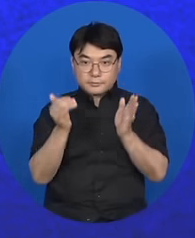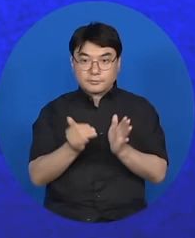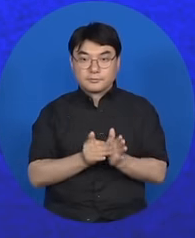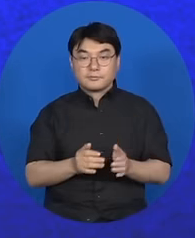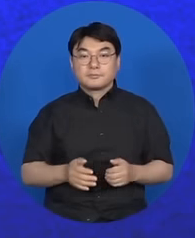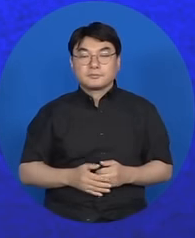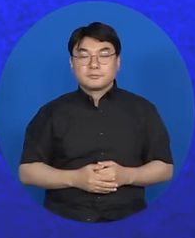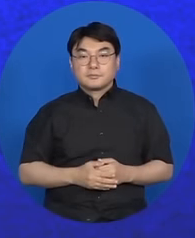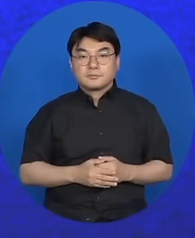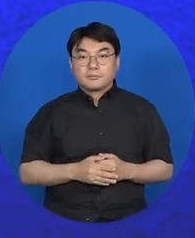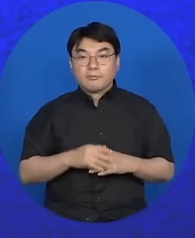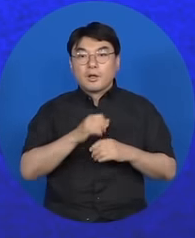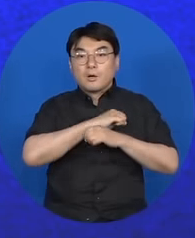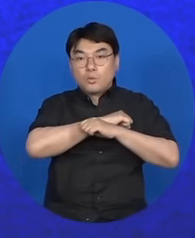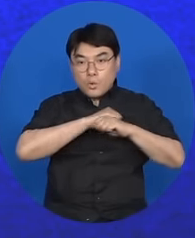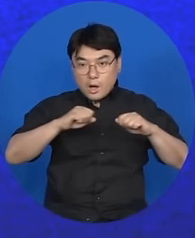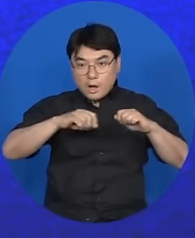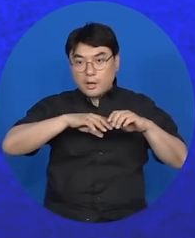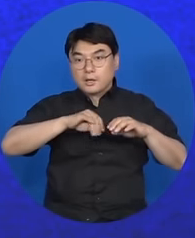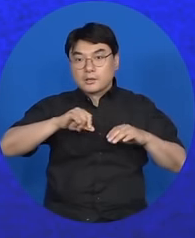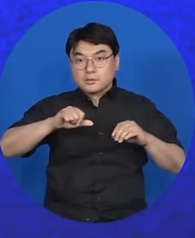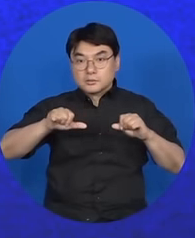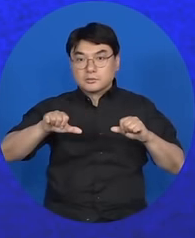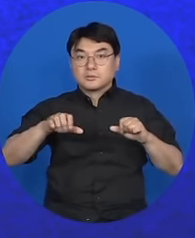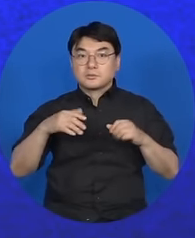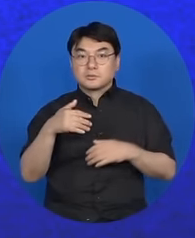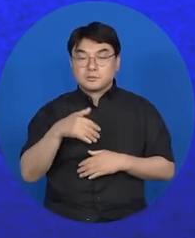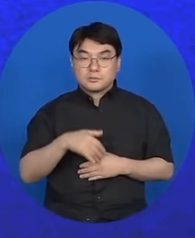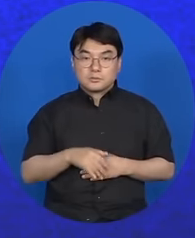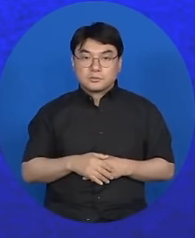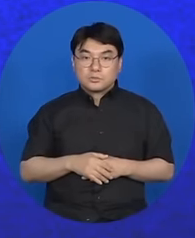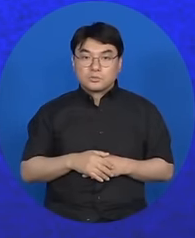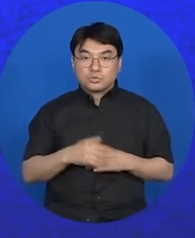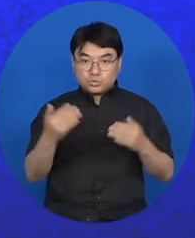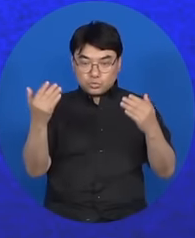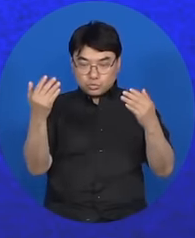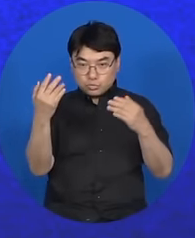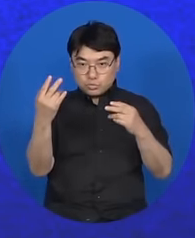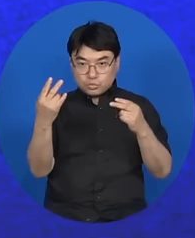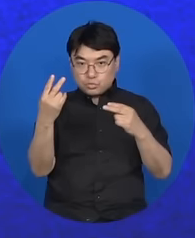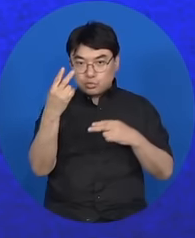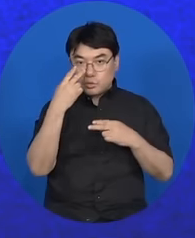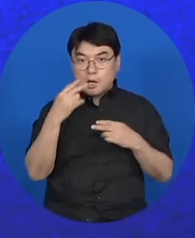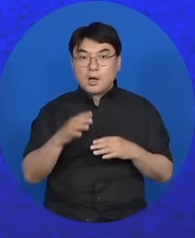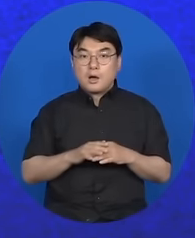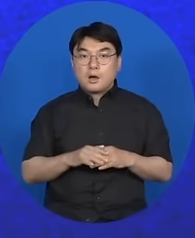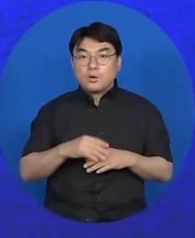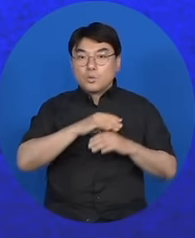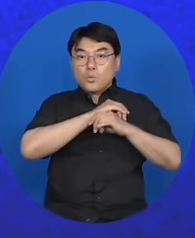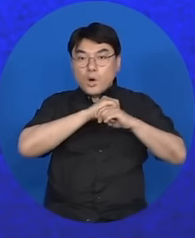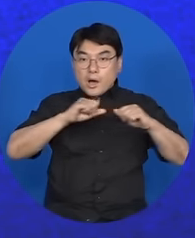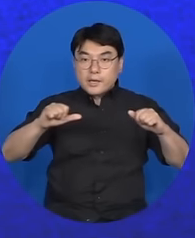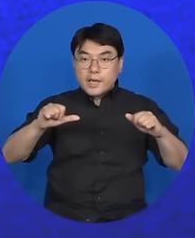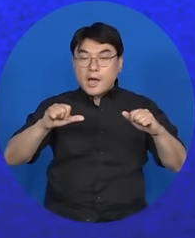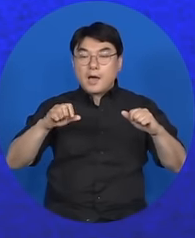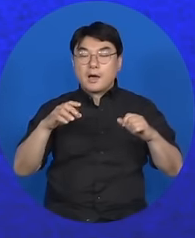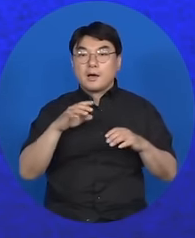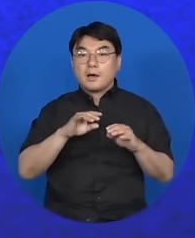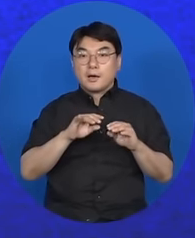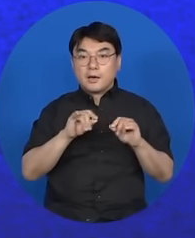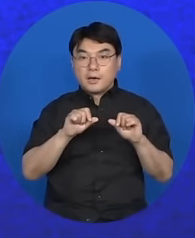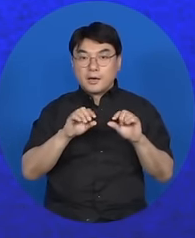광야로, 주목병, 인정병에 대한 처병은 무엇이냐? 바로 아무도 없는 광야, 오직 주님만